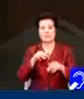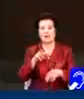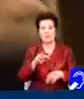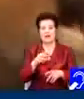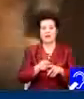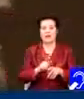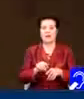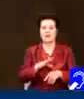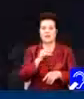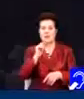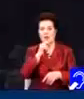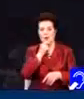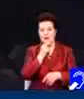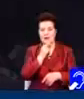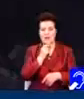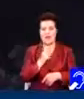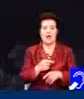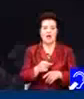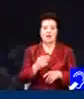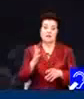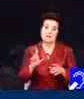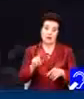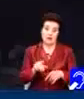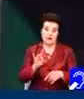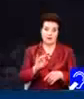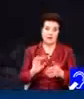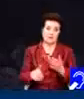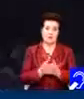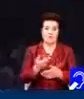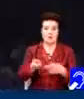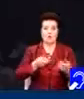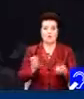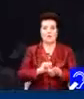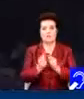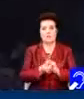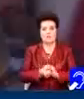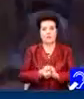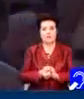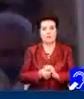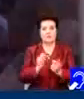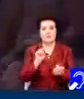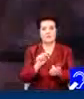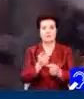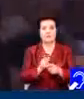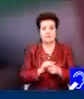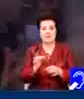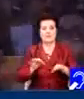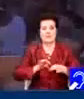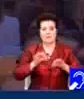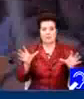un ministru al economiei din partea mișcării 5 stele. Dar învestirea noului guvern a transformat acțiunea de protest într-un prilej de